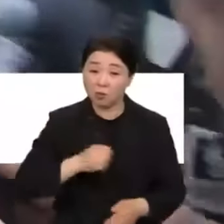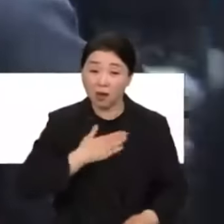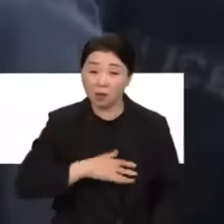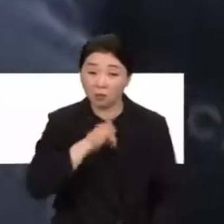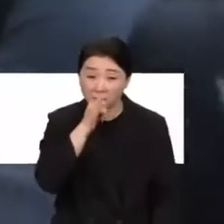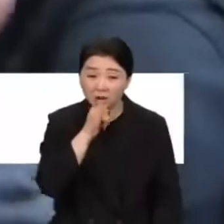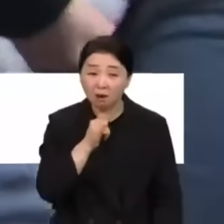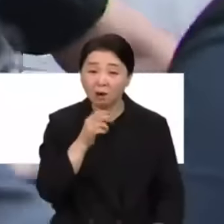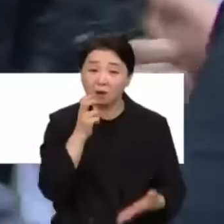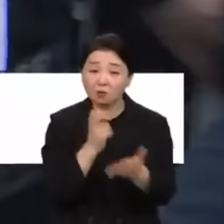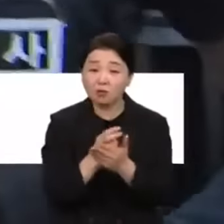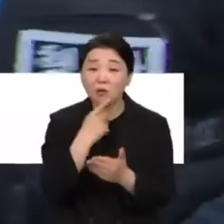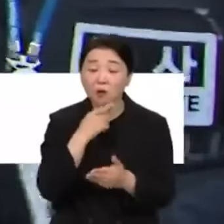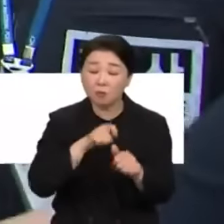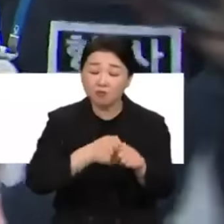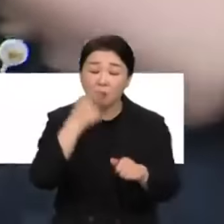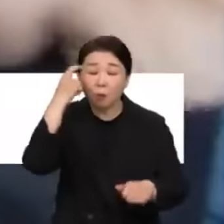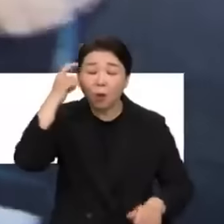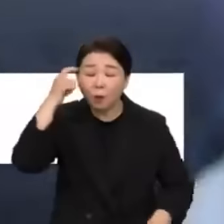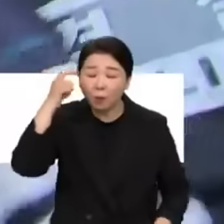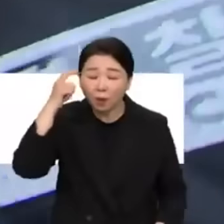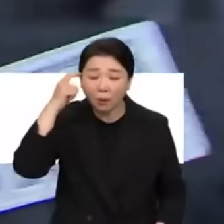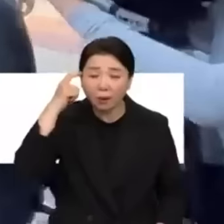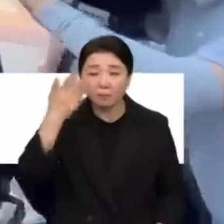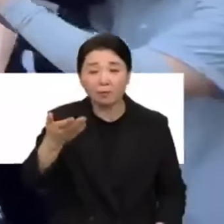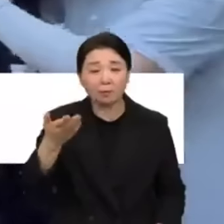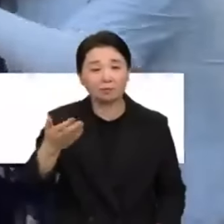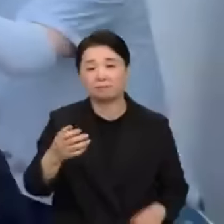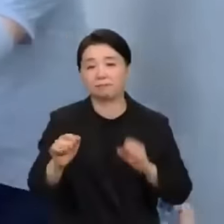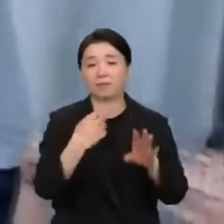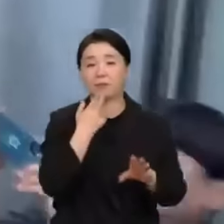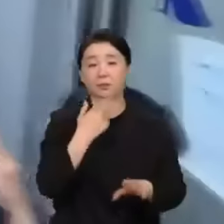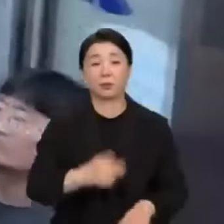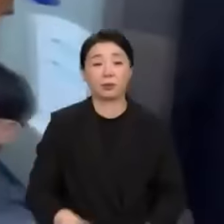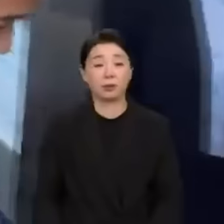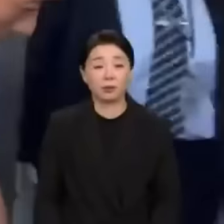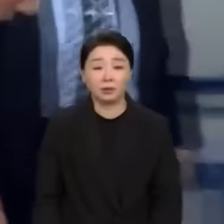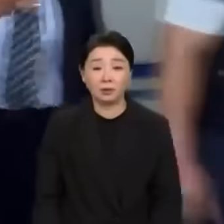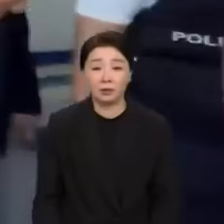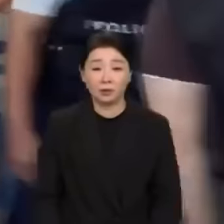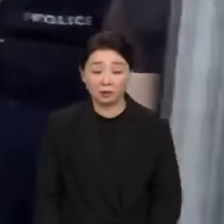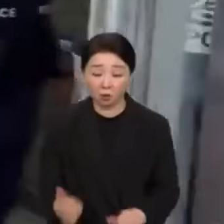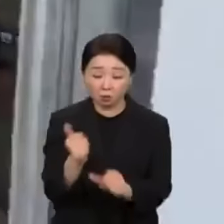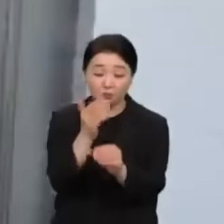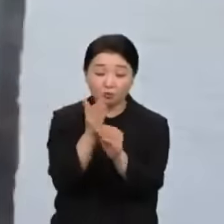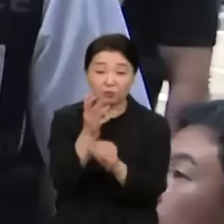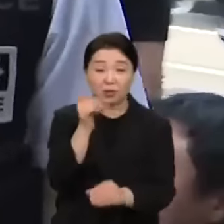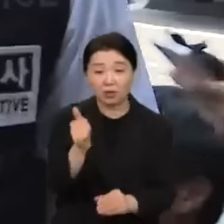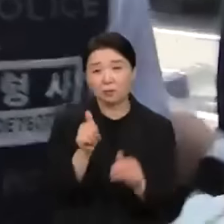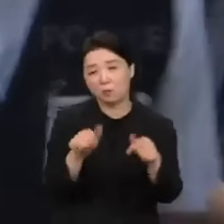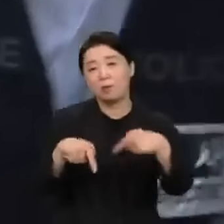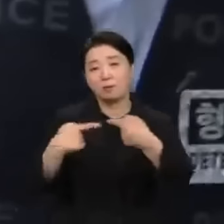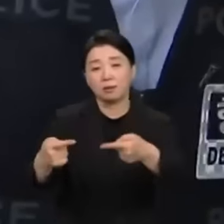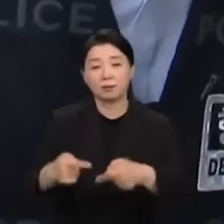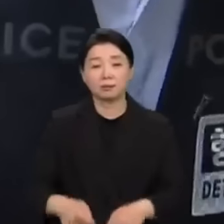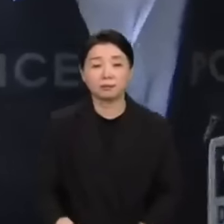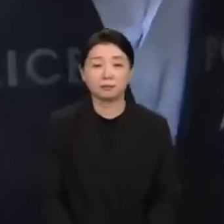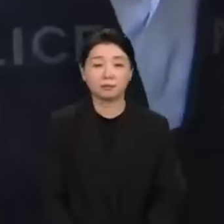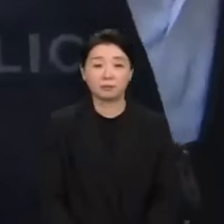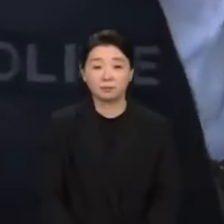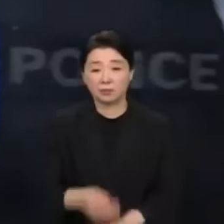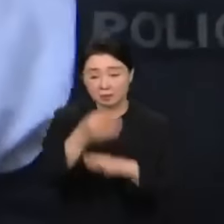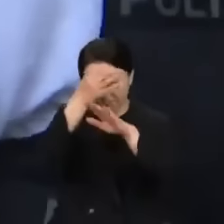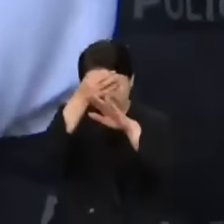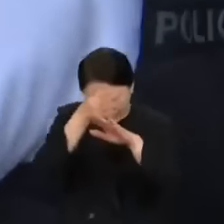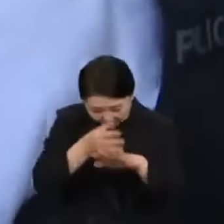계셨나요? 중대장님 규정에도 없는 얼차를 왜 주신 겁니까? 뒤이어 부중대장 남모중이도 법원으로 향했습니다.